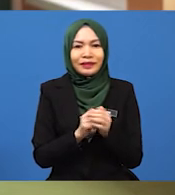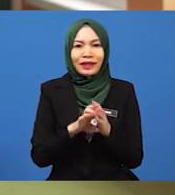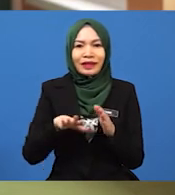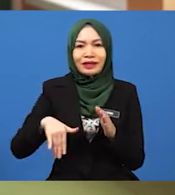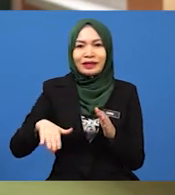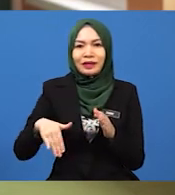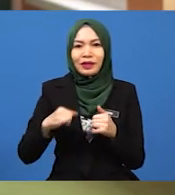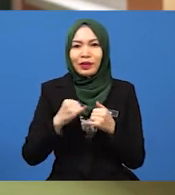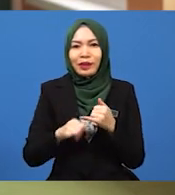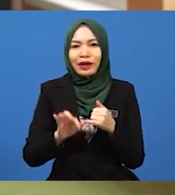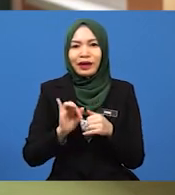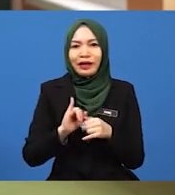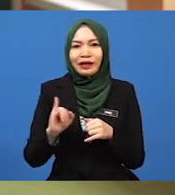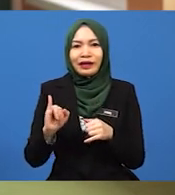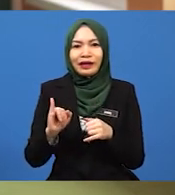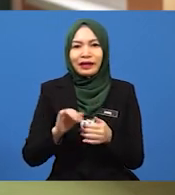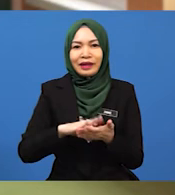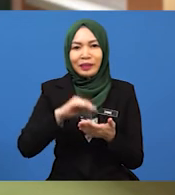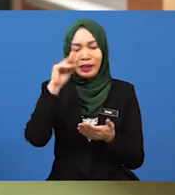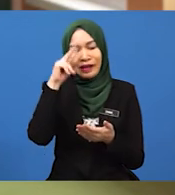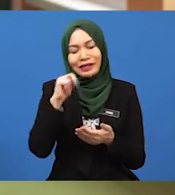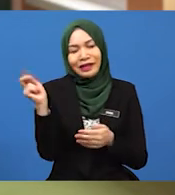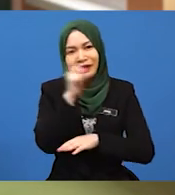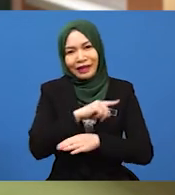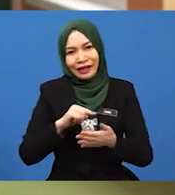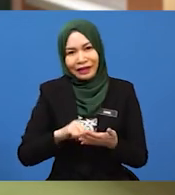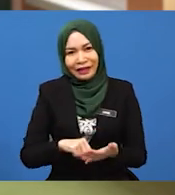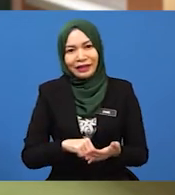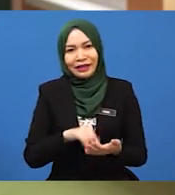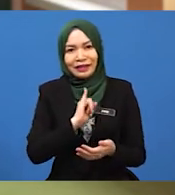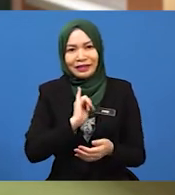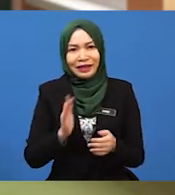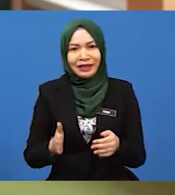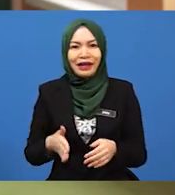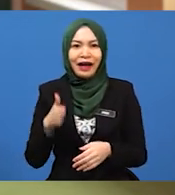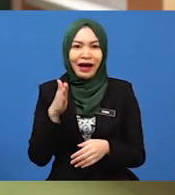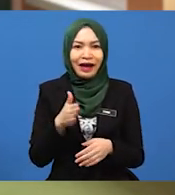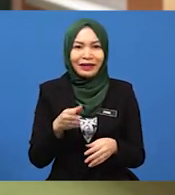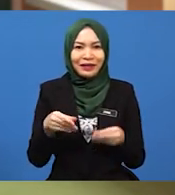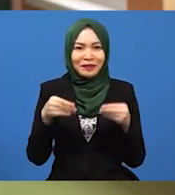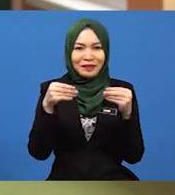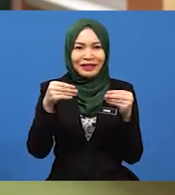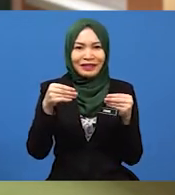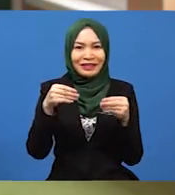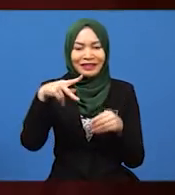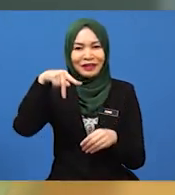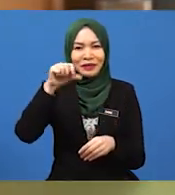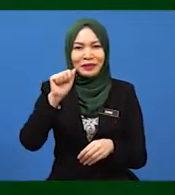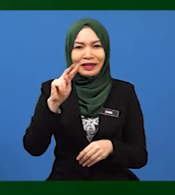Sebelum mengakhiri pengajaran pada hari ini, izinkan cikgu menyampaikan serangkap pantun.